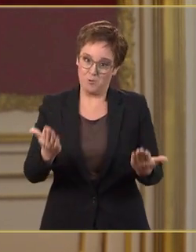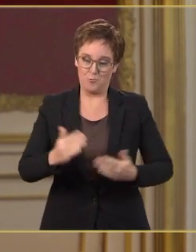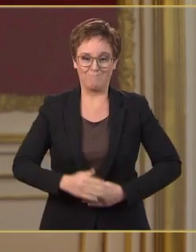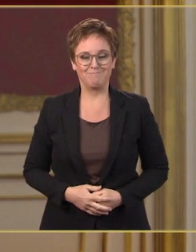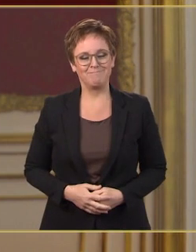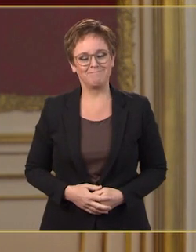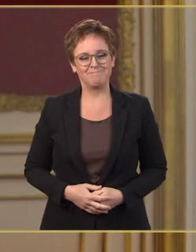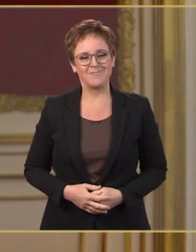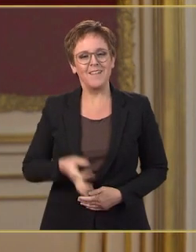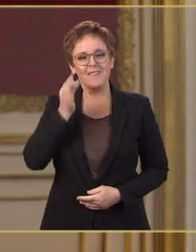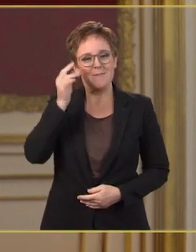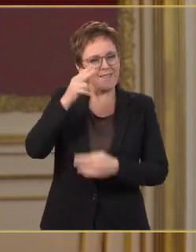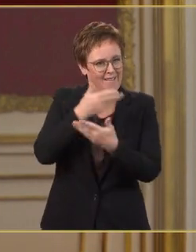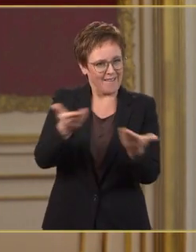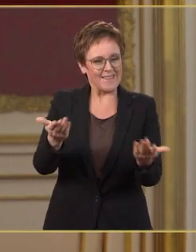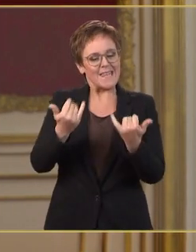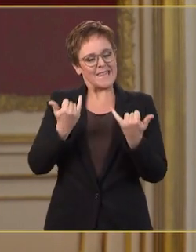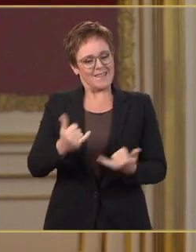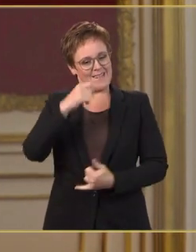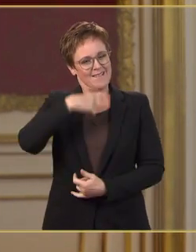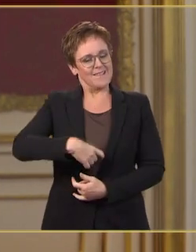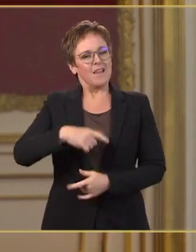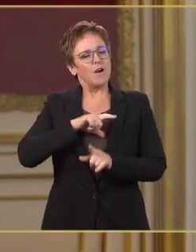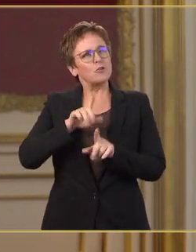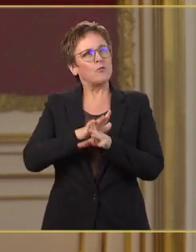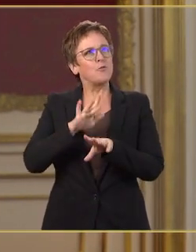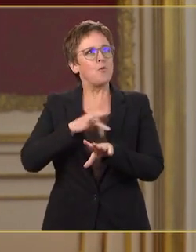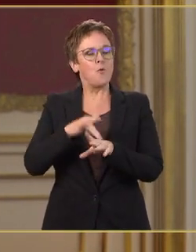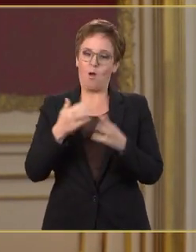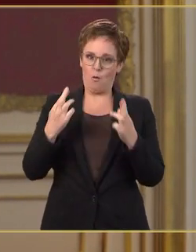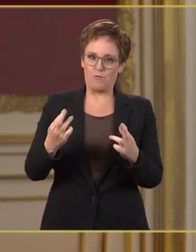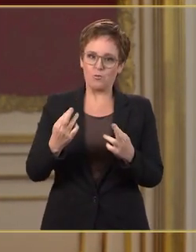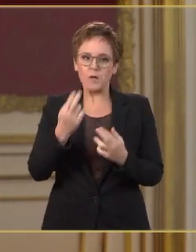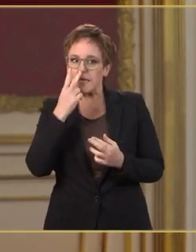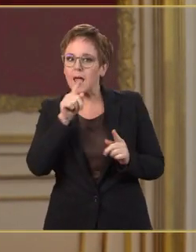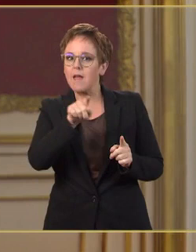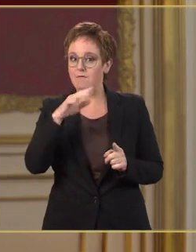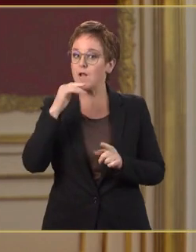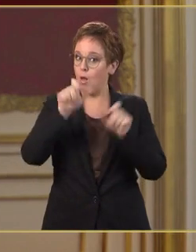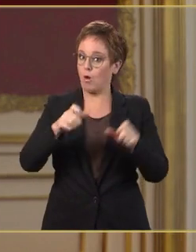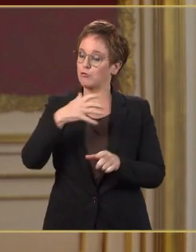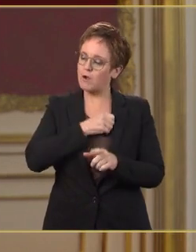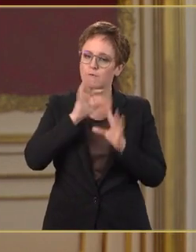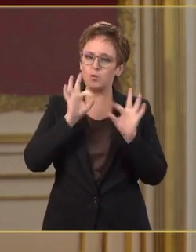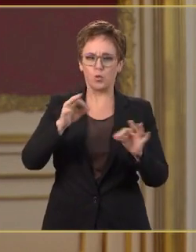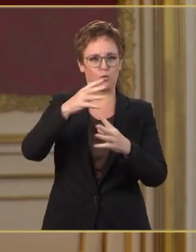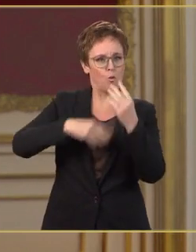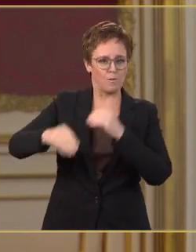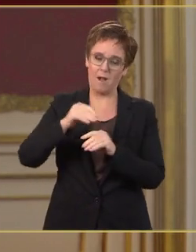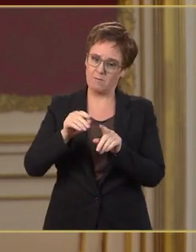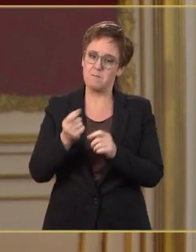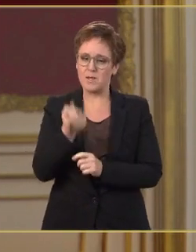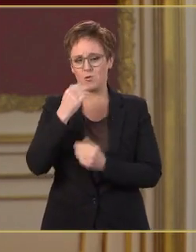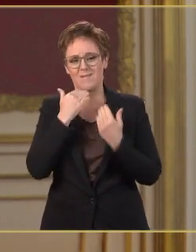meine damen und herren mir macht hoffnung wie viele von uns gut mit der situation umgehen ich danke allen